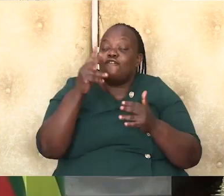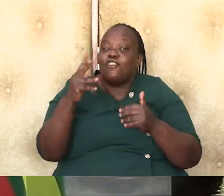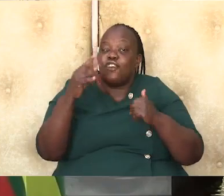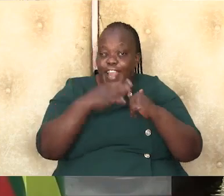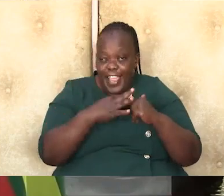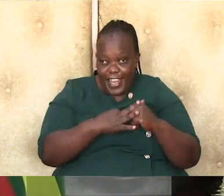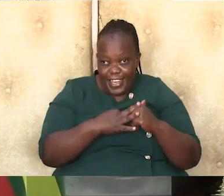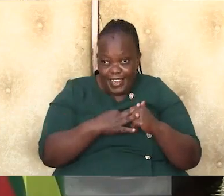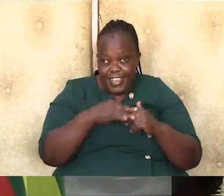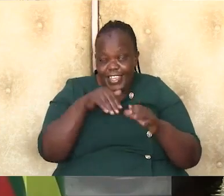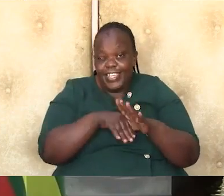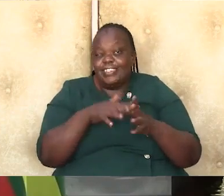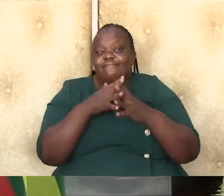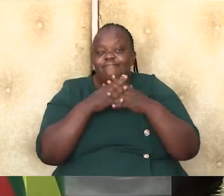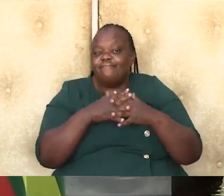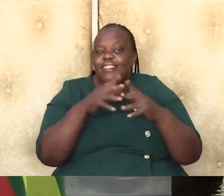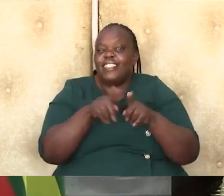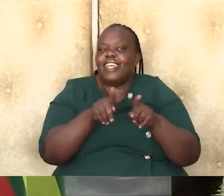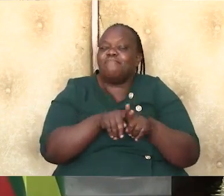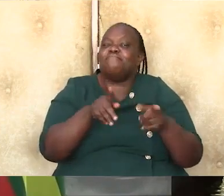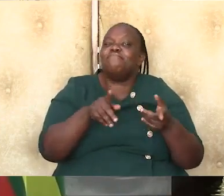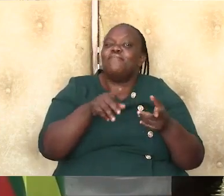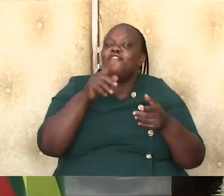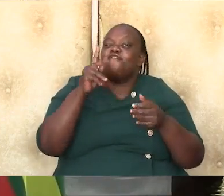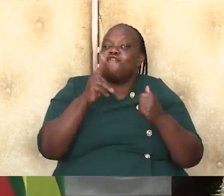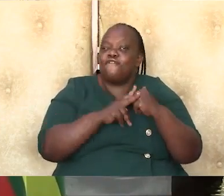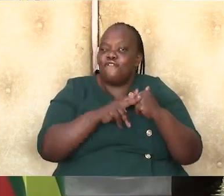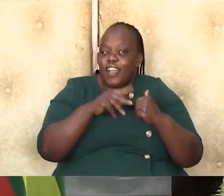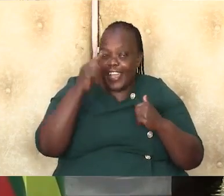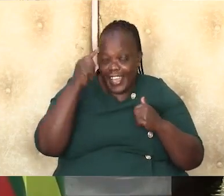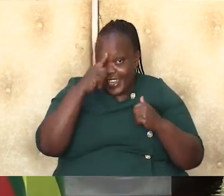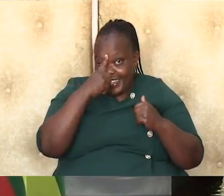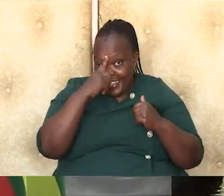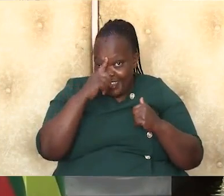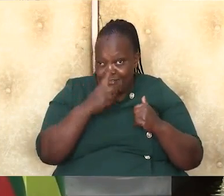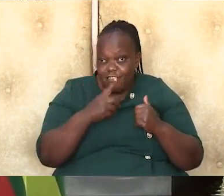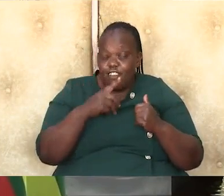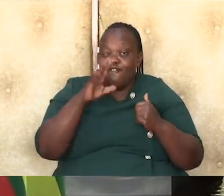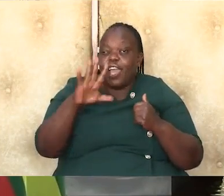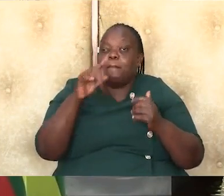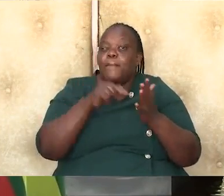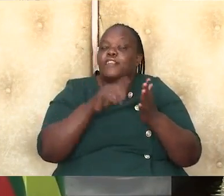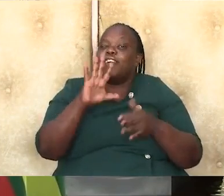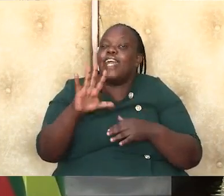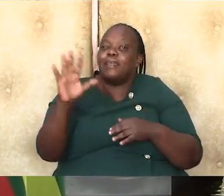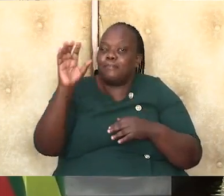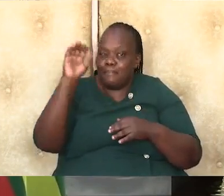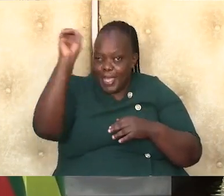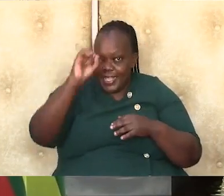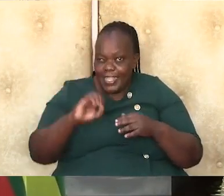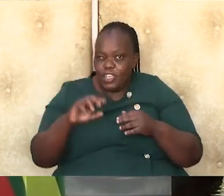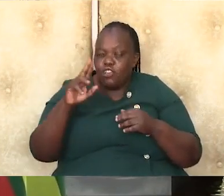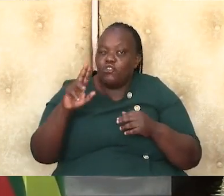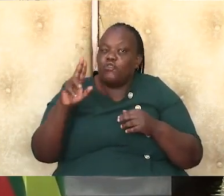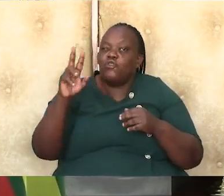8.49, Uingereza asilimia 7.5, India asilimia 5.5, kule